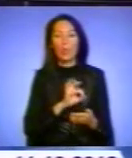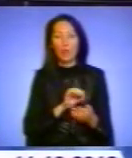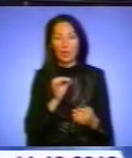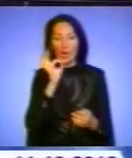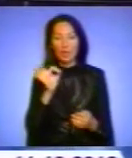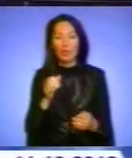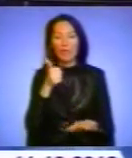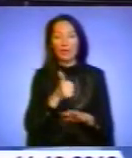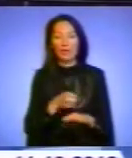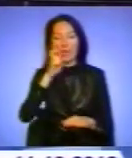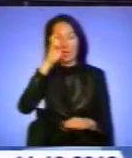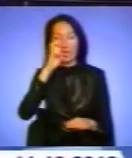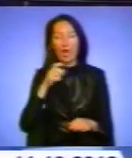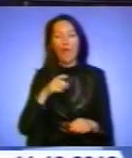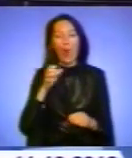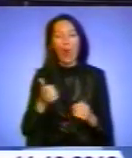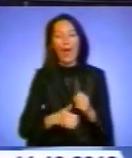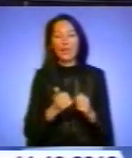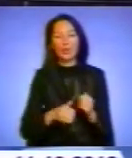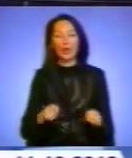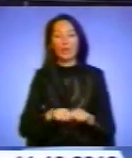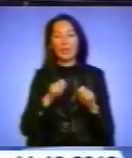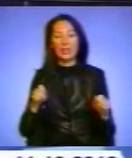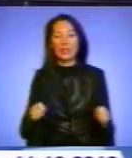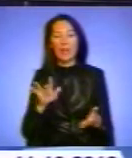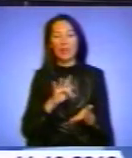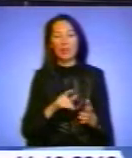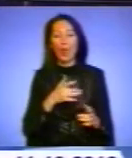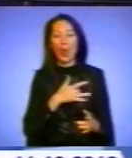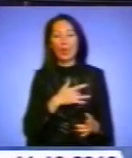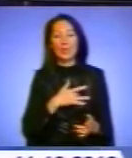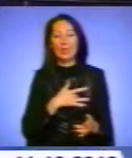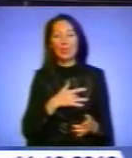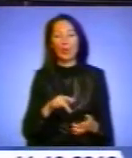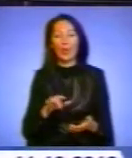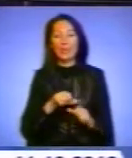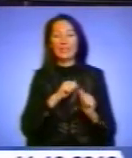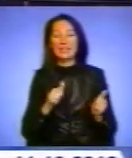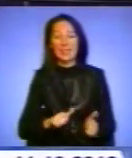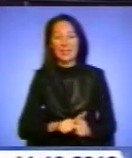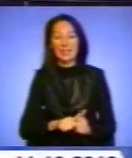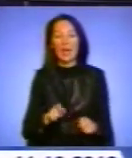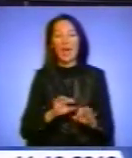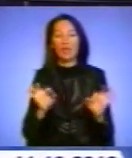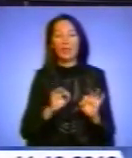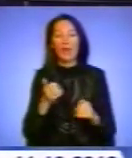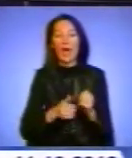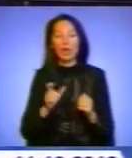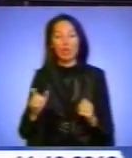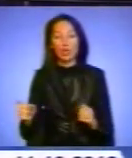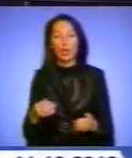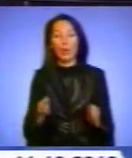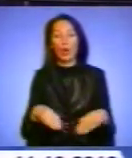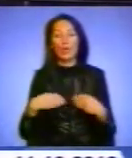у Херсоні під час відкриття міського центру серця. По пунктах президент розповів херсонцям про запровадження реформ у